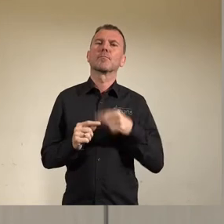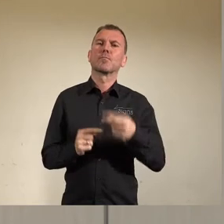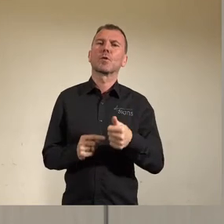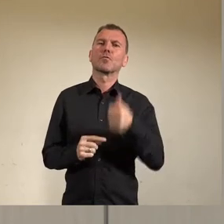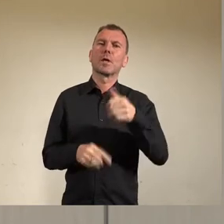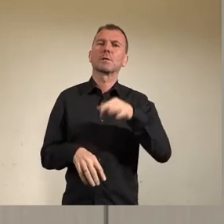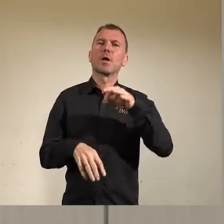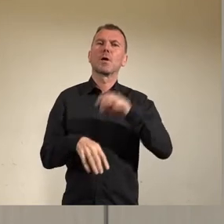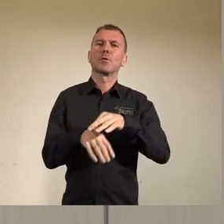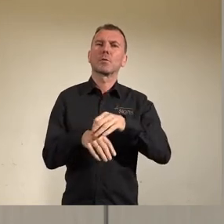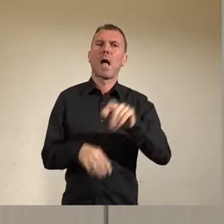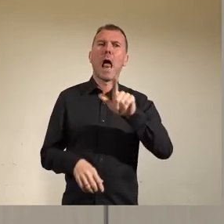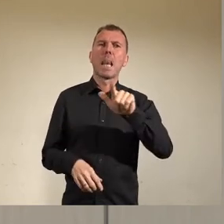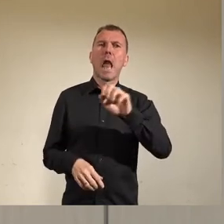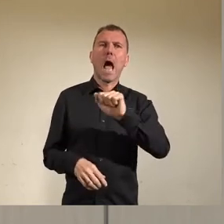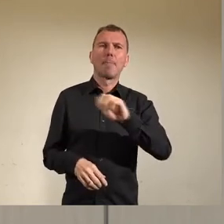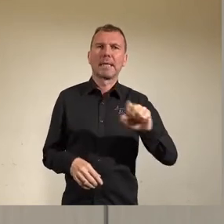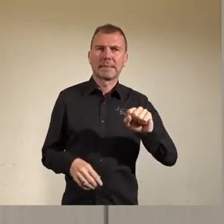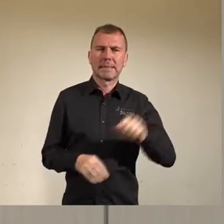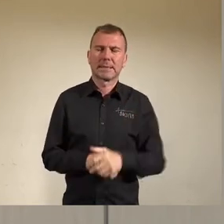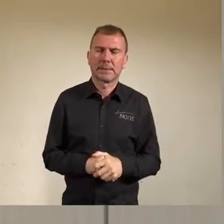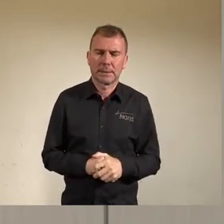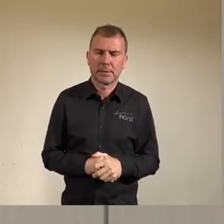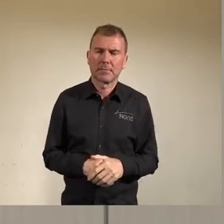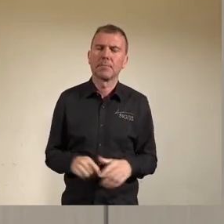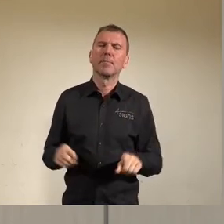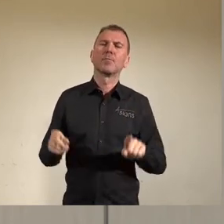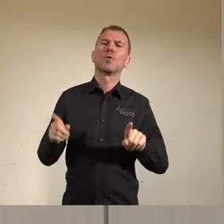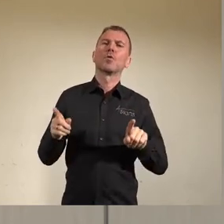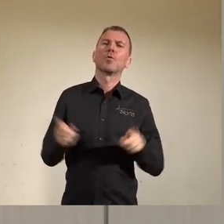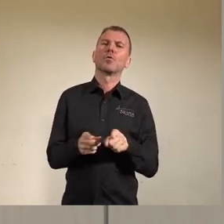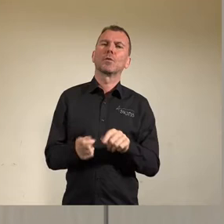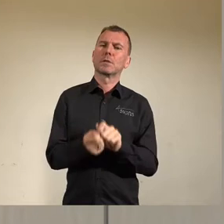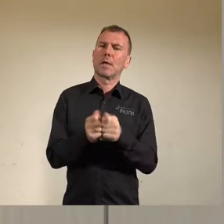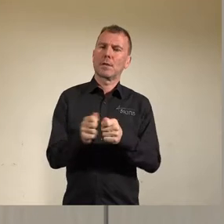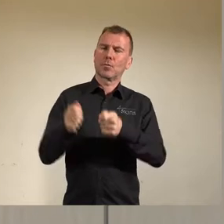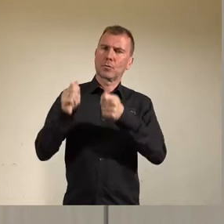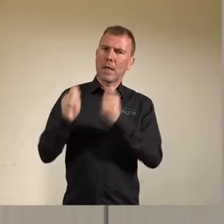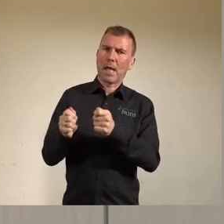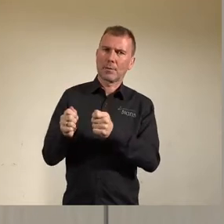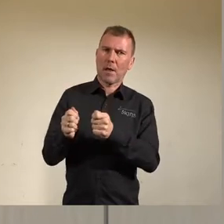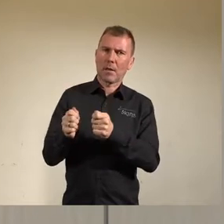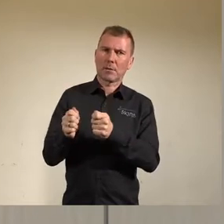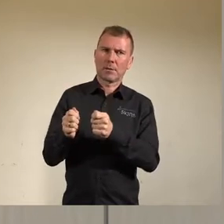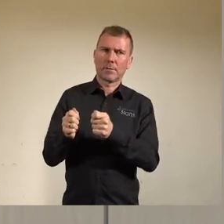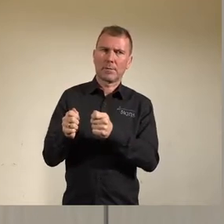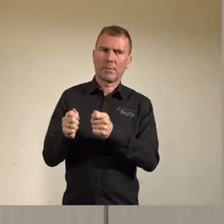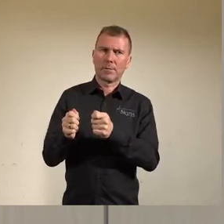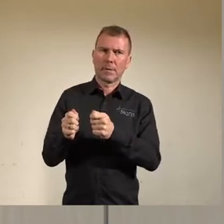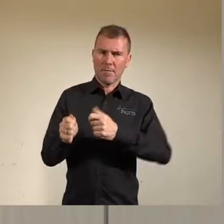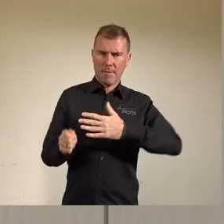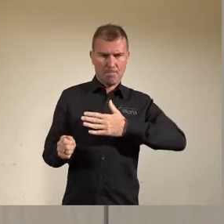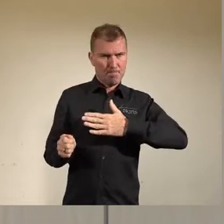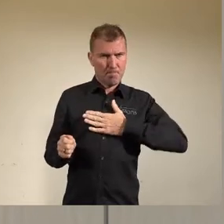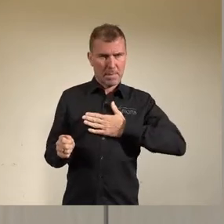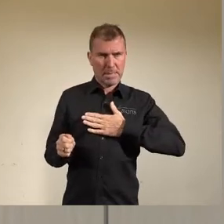ich Herrn Dr. Lames kurz noch mal zu dem Änderungsantrag, der jetzt auch meinerseits